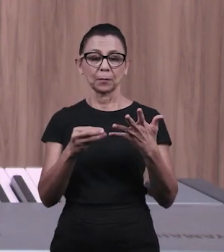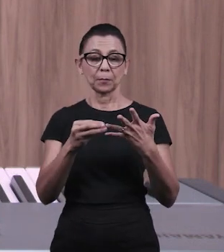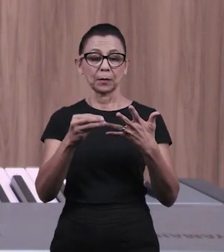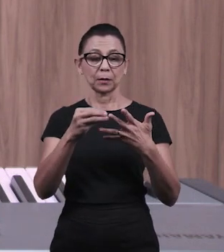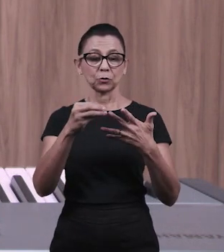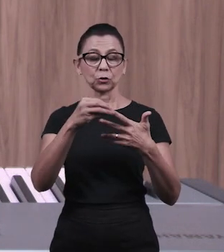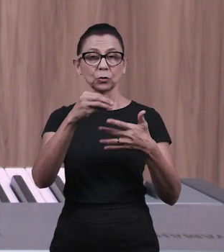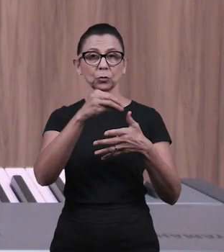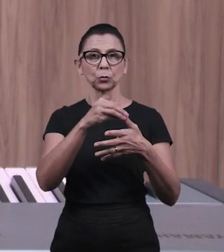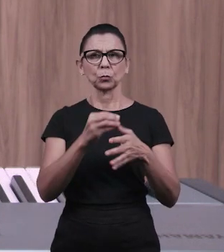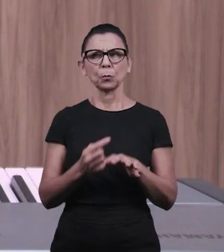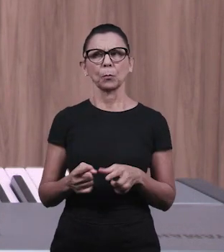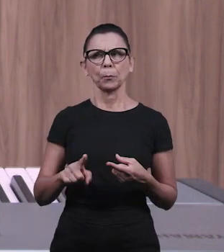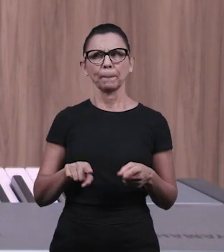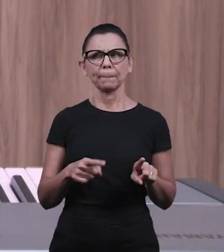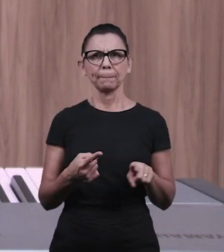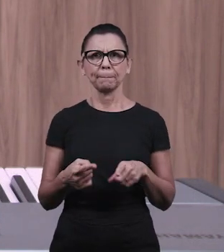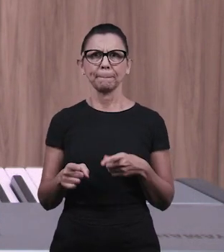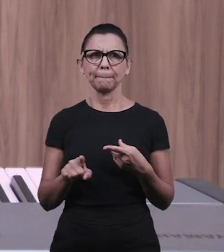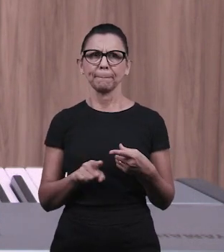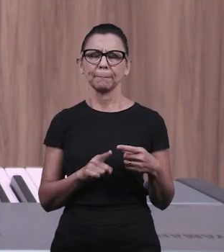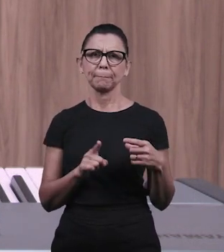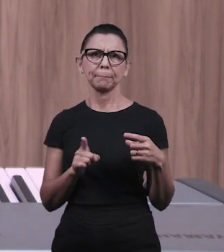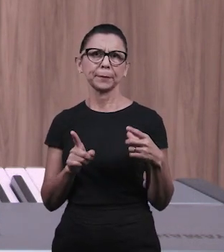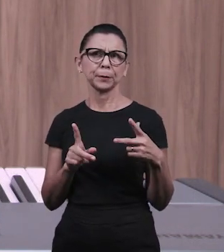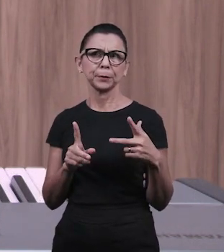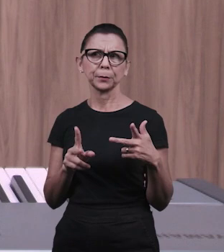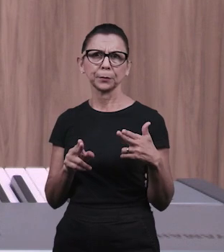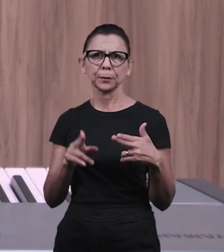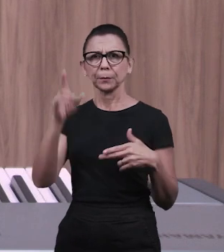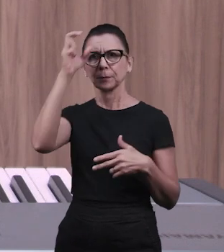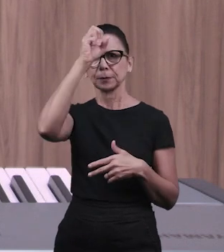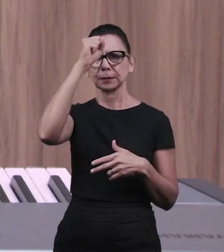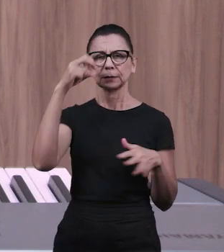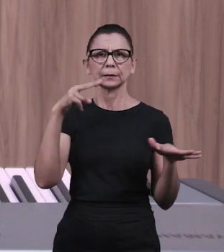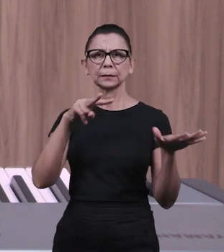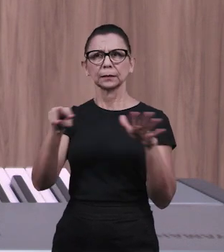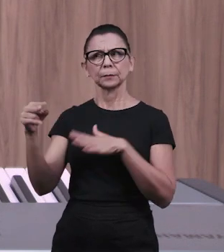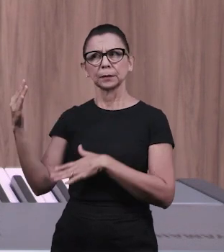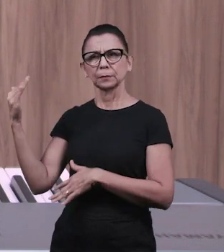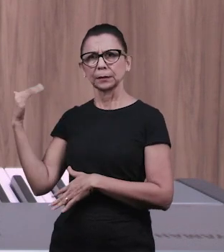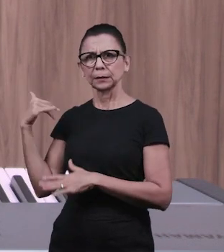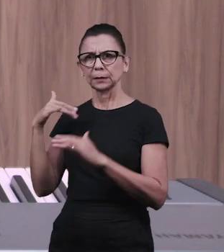Мелодия написана вот здесь. Вот. Так же, как мы научились для мелодики.